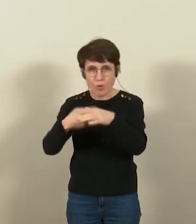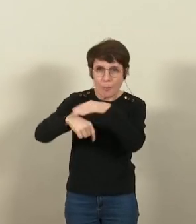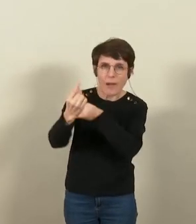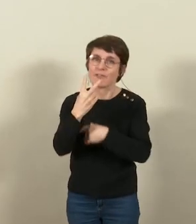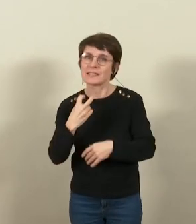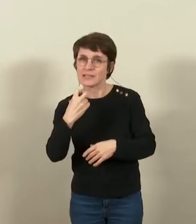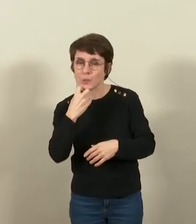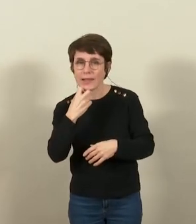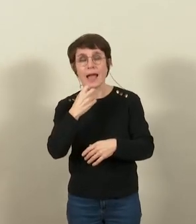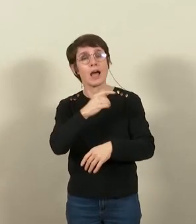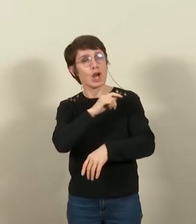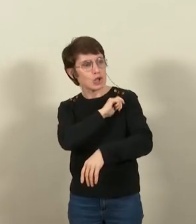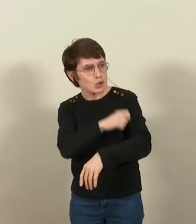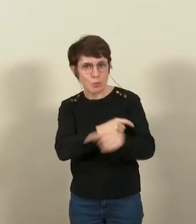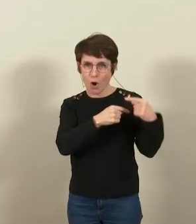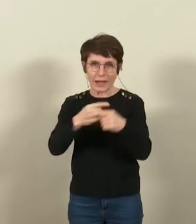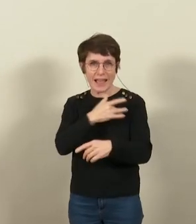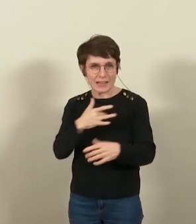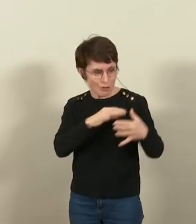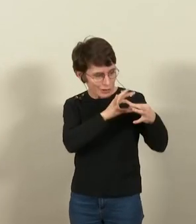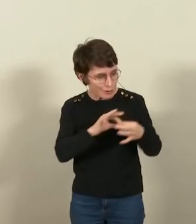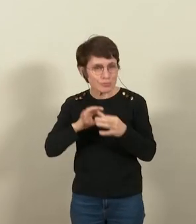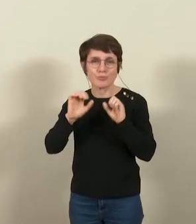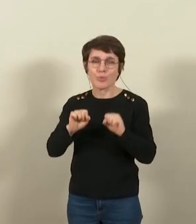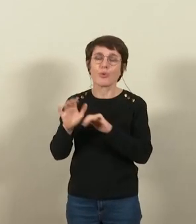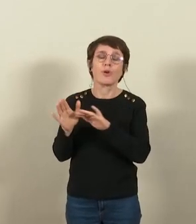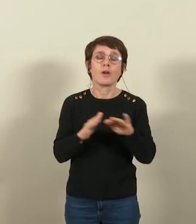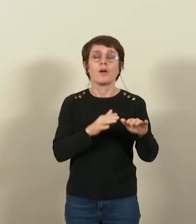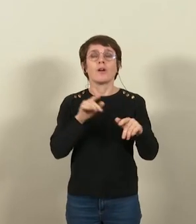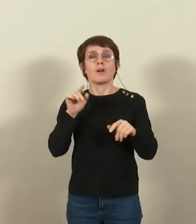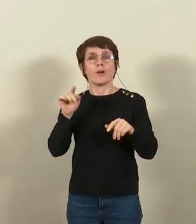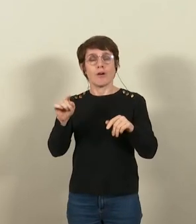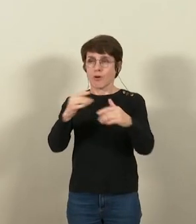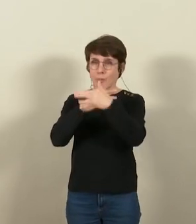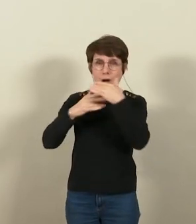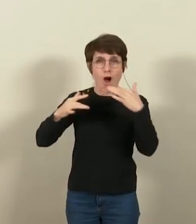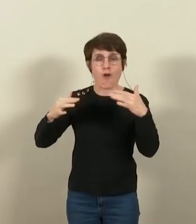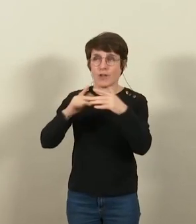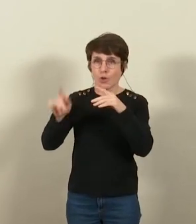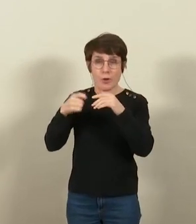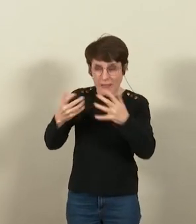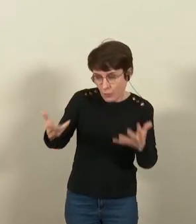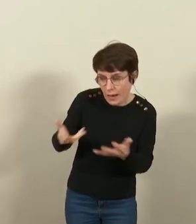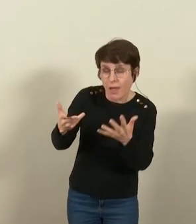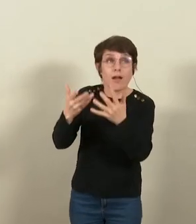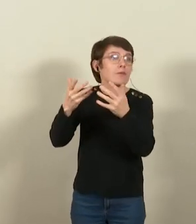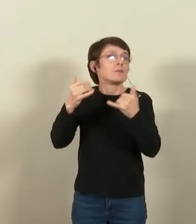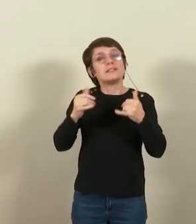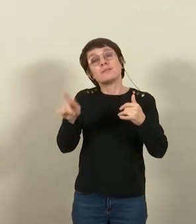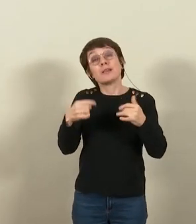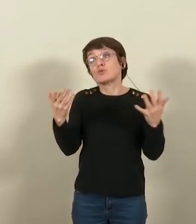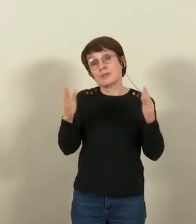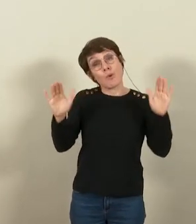sport santé on trouve action visant donc à utiliser donc et valoriser l'environnement naturel qui est la montagne donc